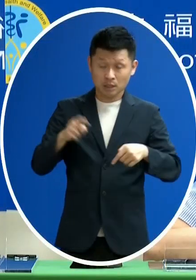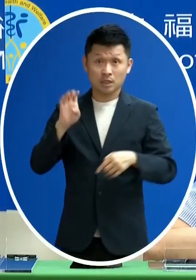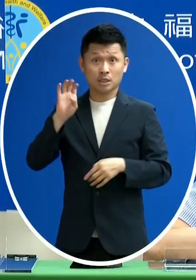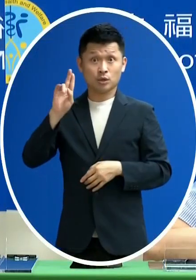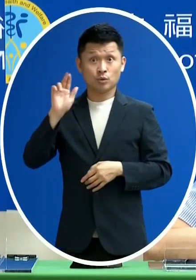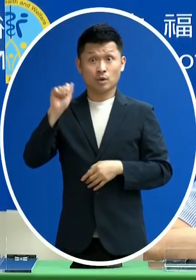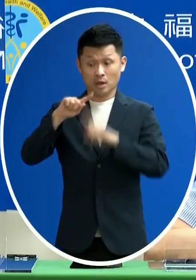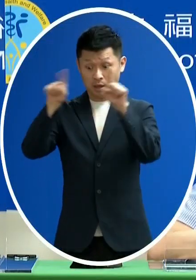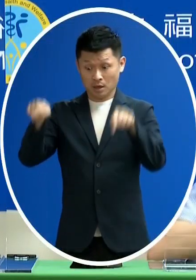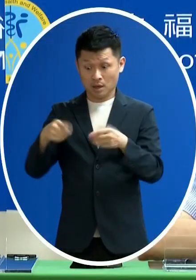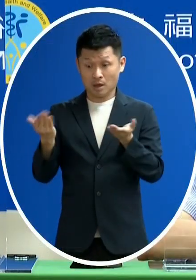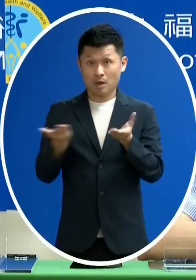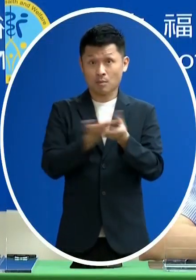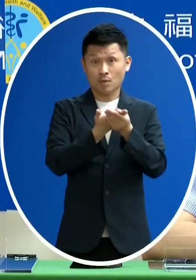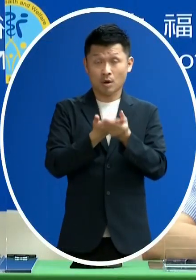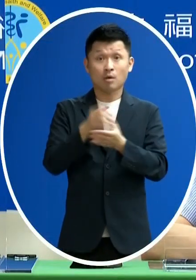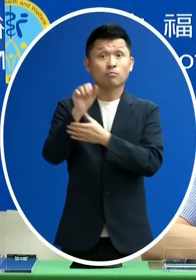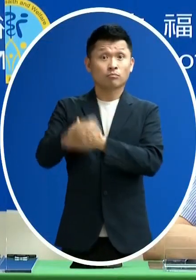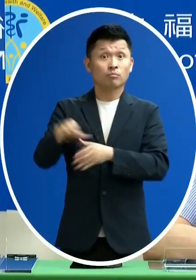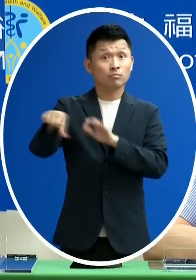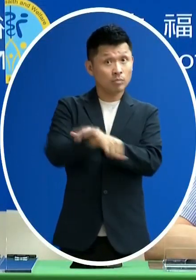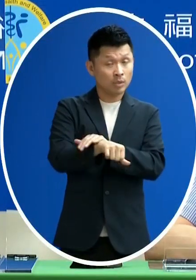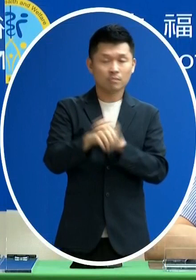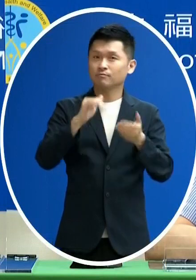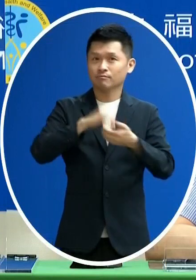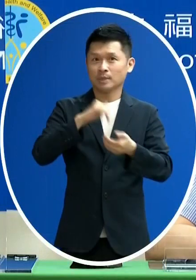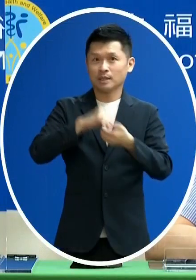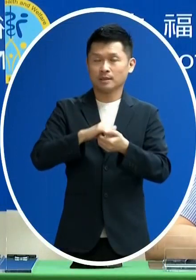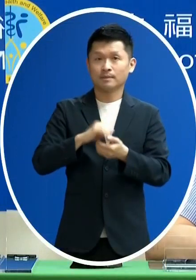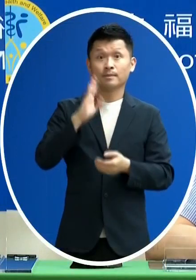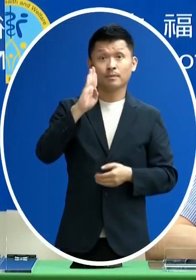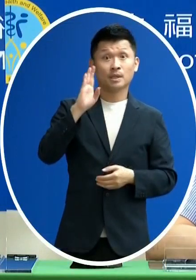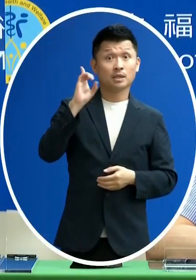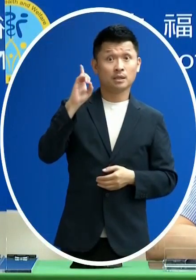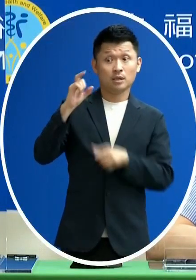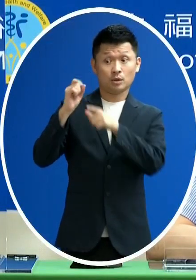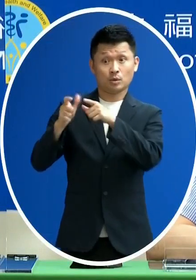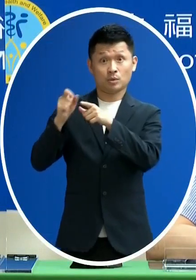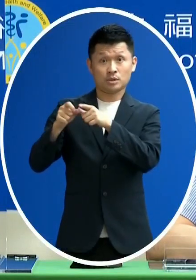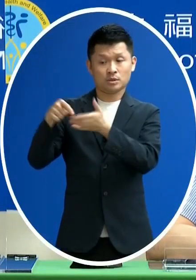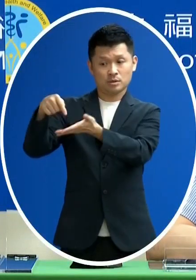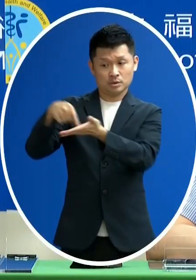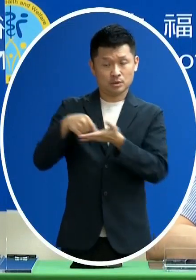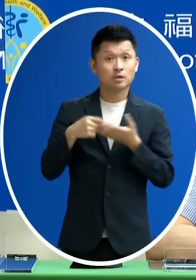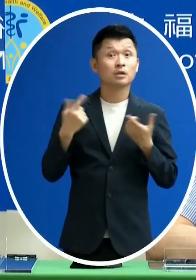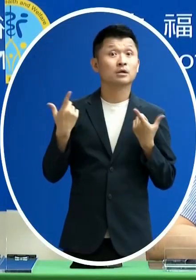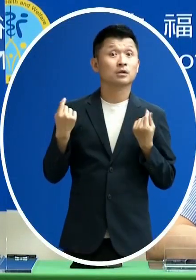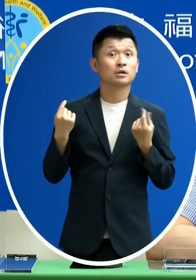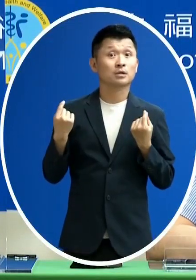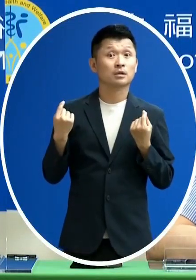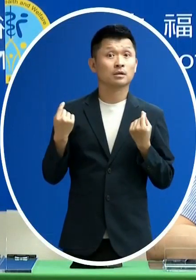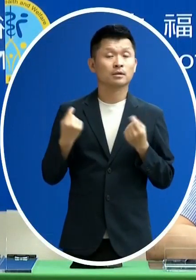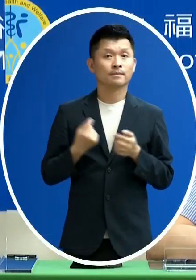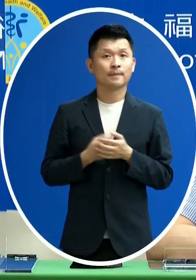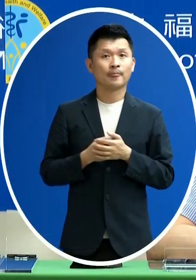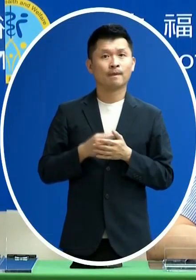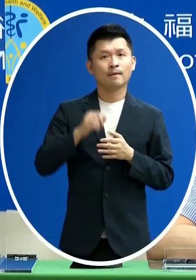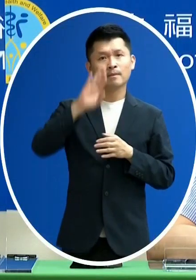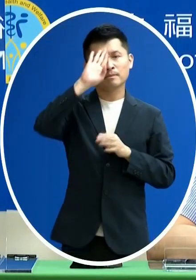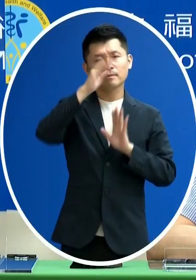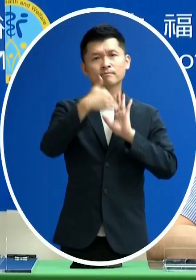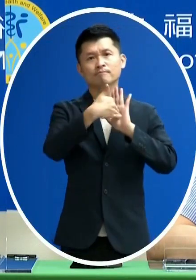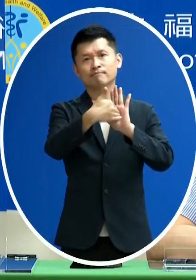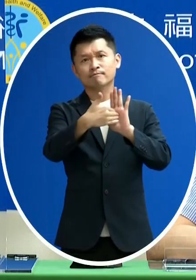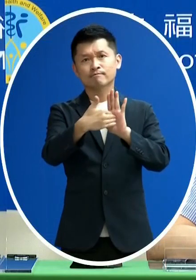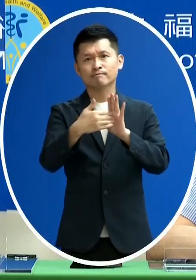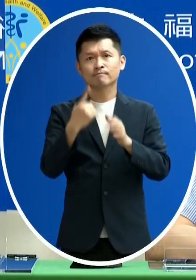其实不是。像这一间是 BD 公司，他们来跟我们申请的，也是一个我们防疫用的一个快